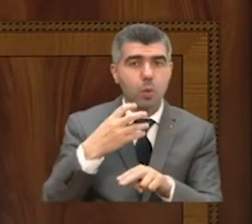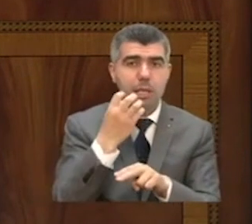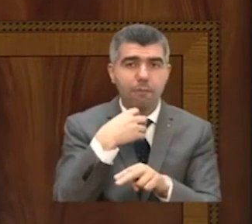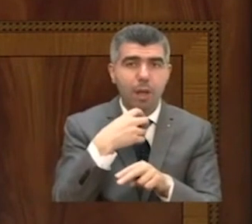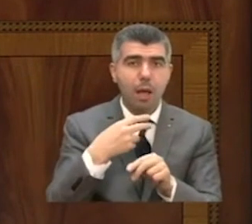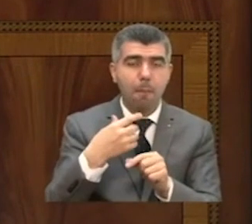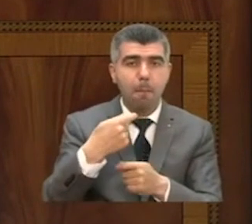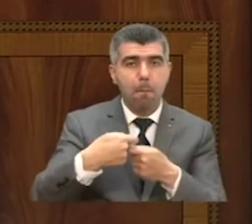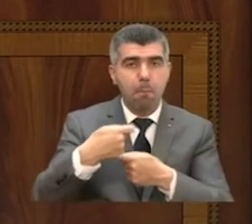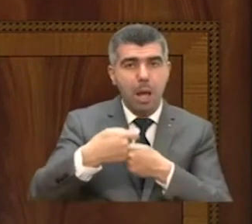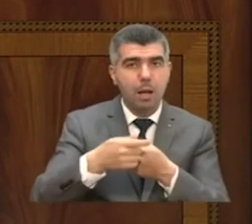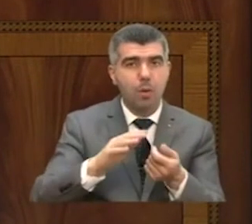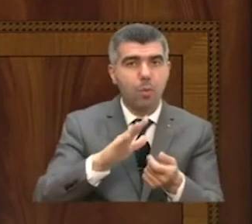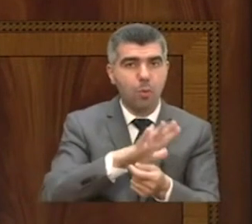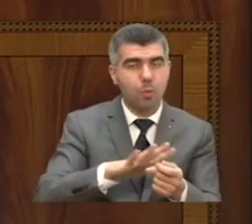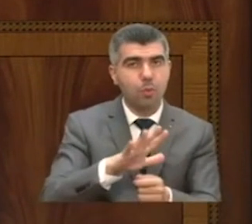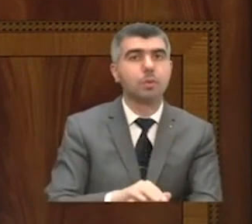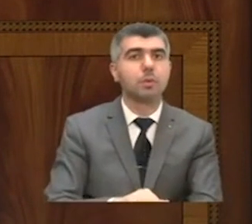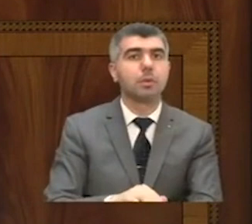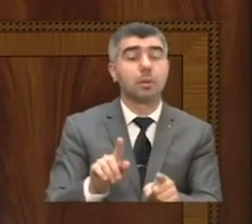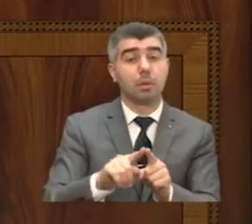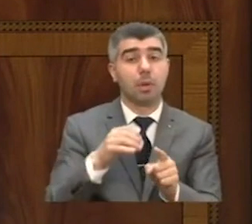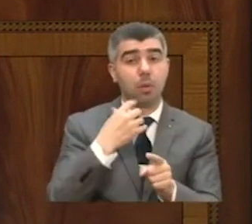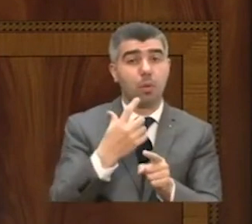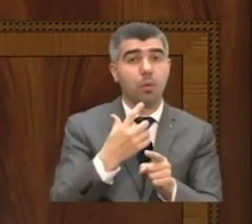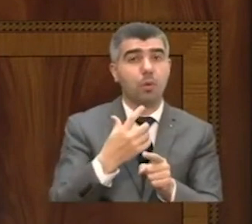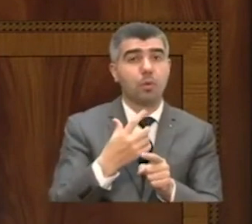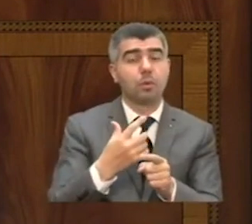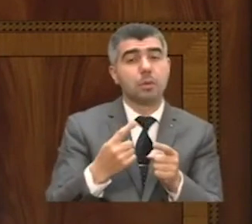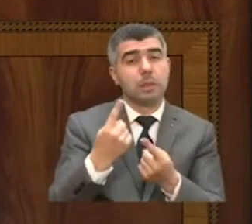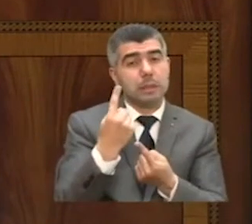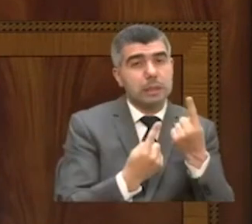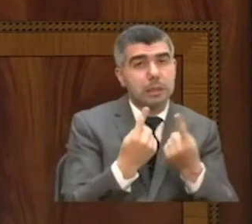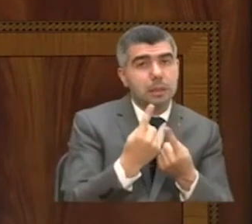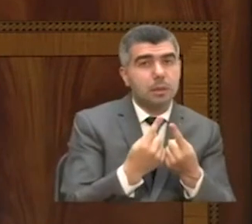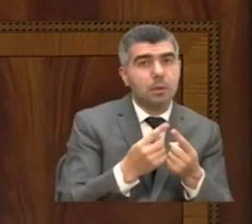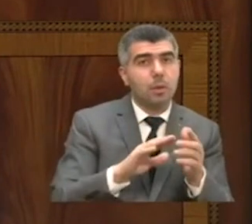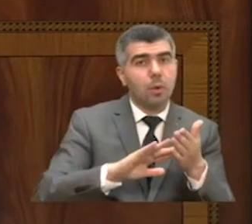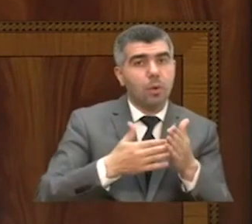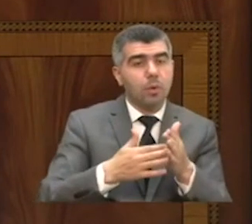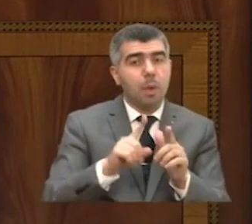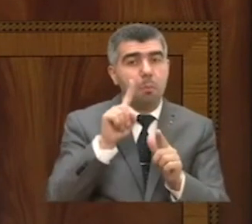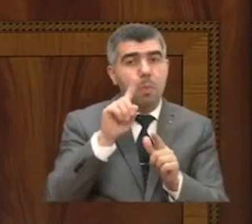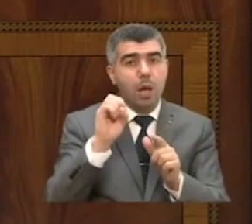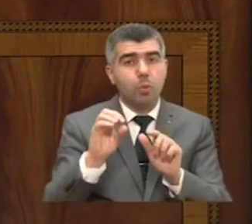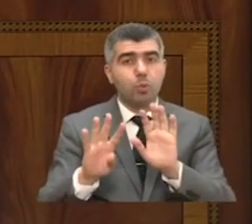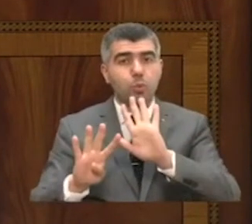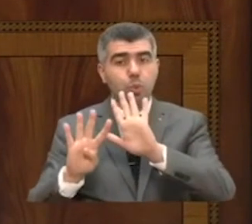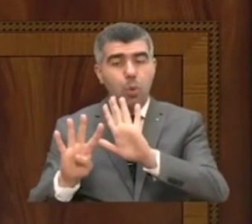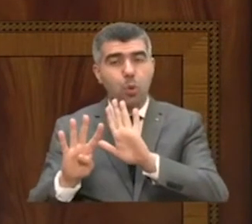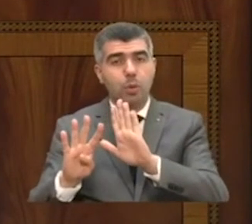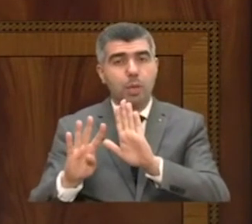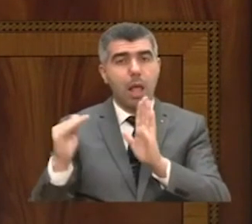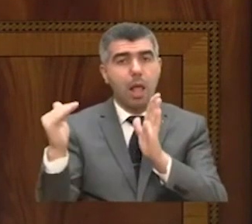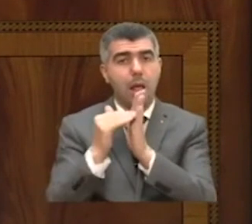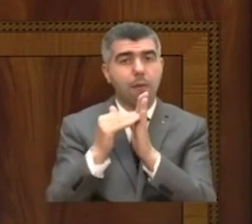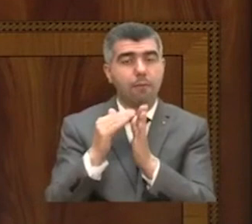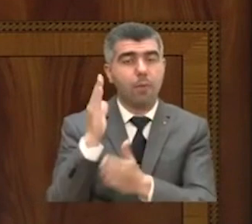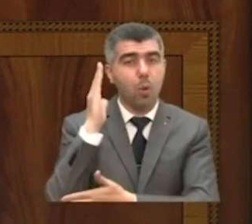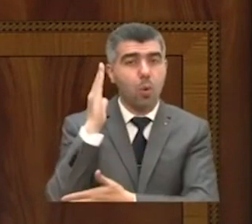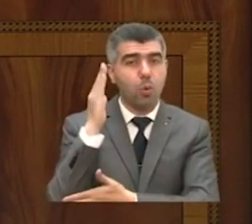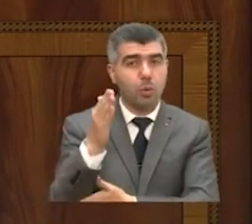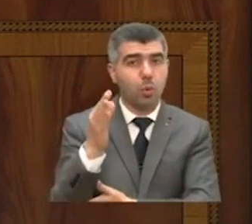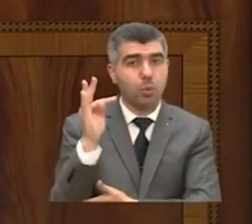مرحلة الخريف لو بلان داسولمون تم الإنجاز ديالو 109,000 هكتار، خلال الشتاء